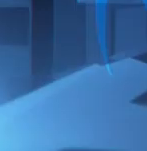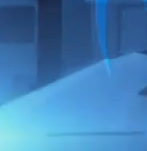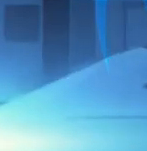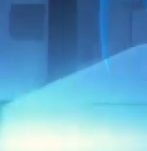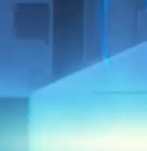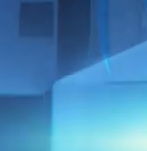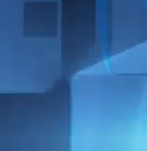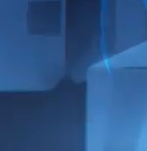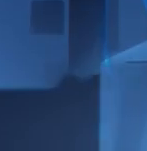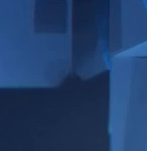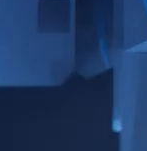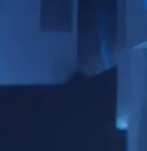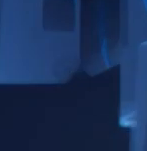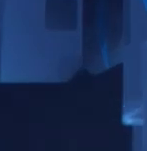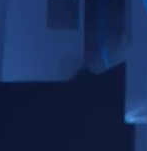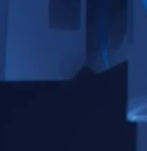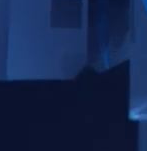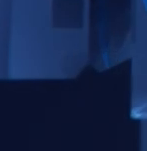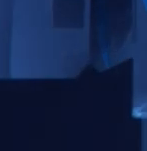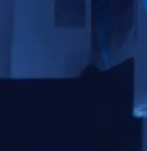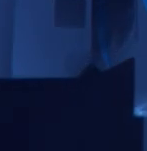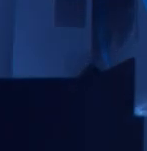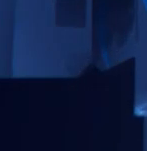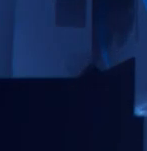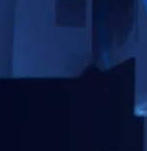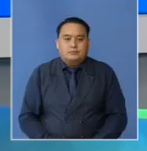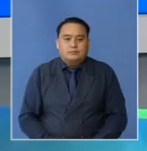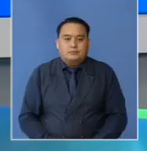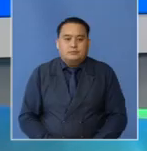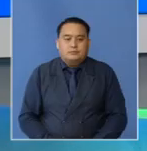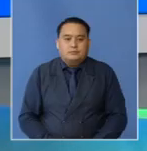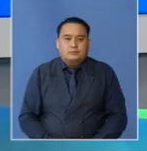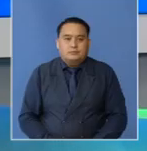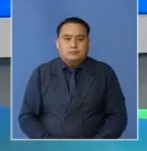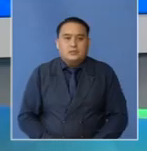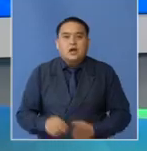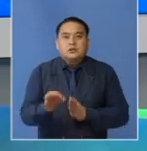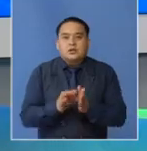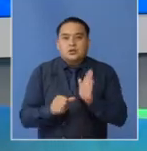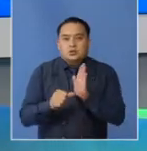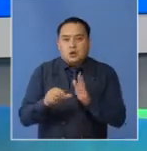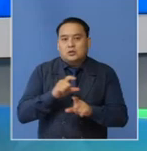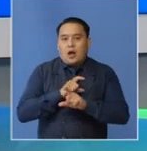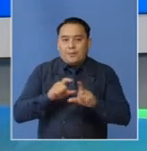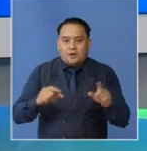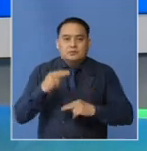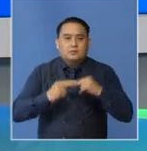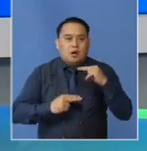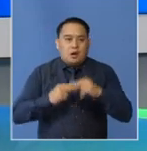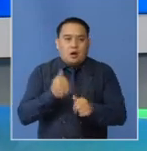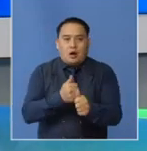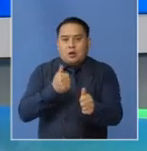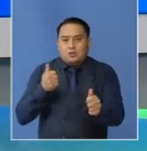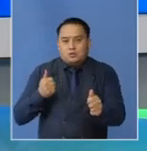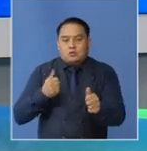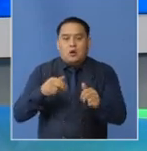Раимбеков, Жаслан Шинкенджи, телекомпания ЖТСУ, Талдыкурган. Сразу 6 объектов строительства отстают